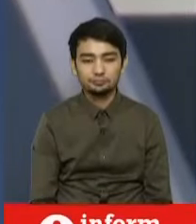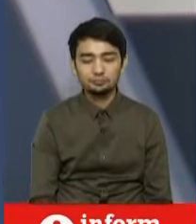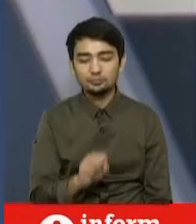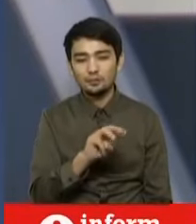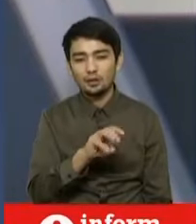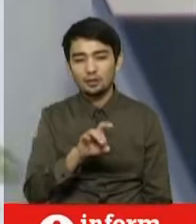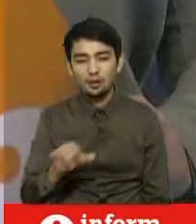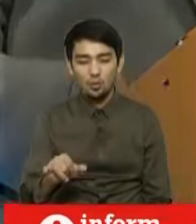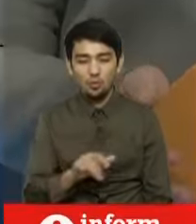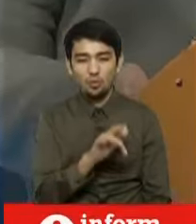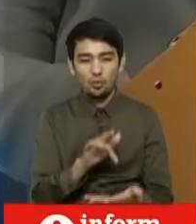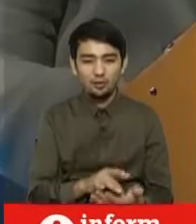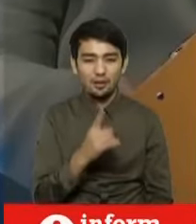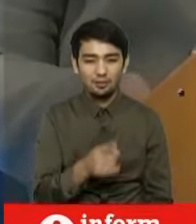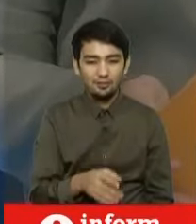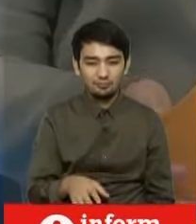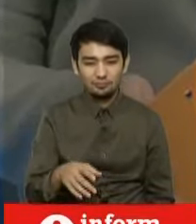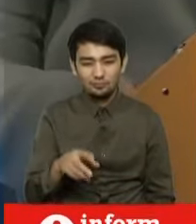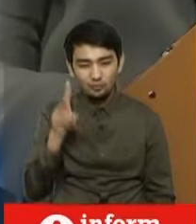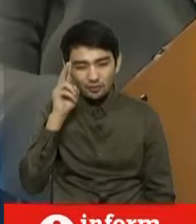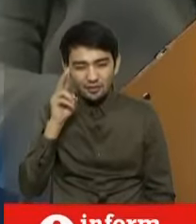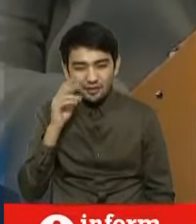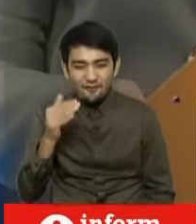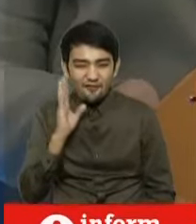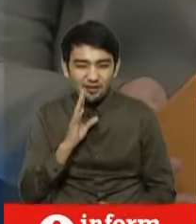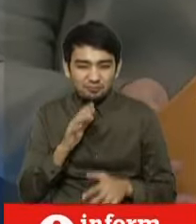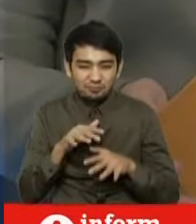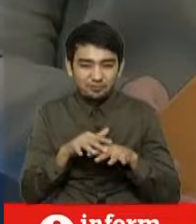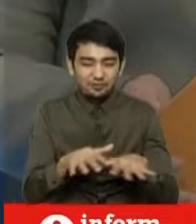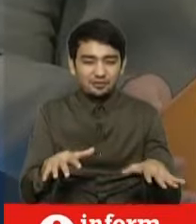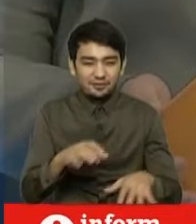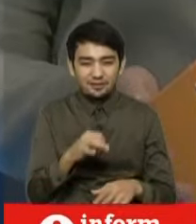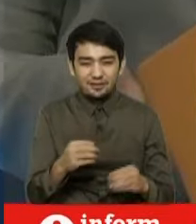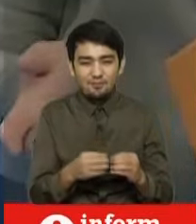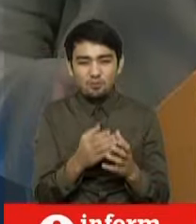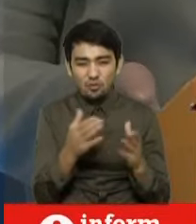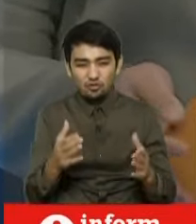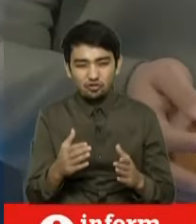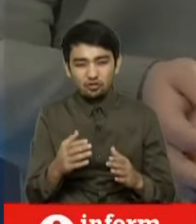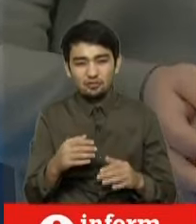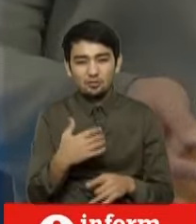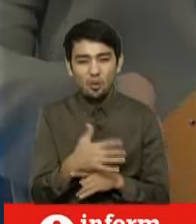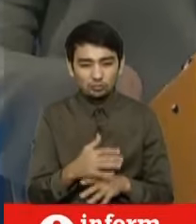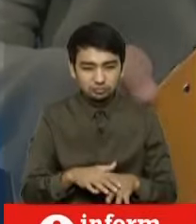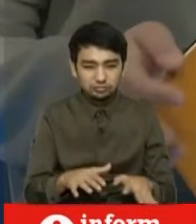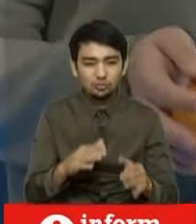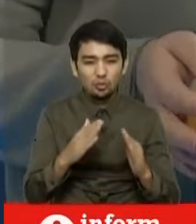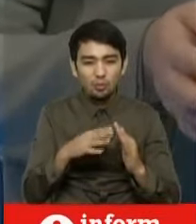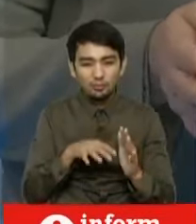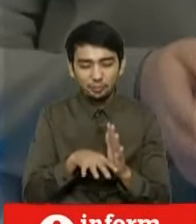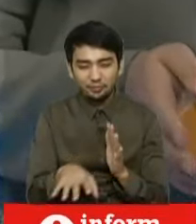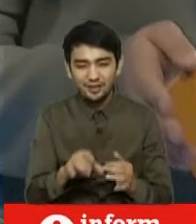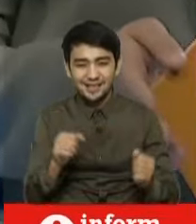Атырау қаласының бір бөлігін кәріз суы басты. Нәжіс аралас су аула мен ондаған баспананың ішіне жайылған. Соның кесірінен